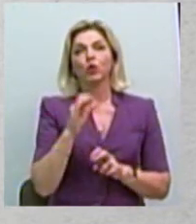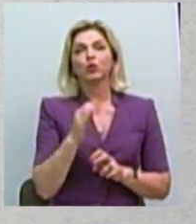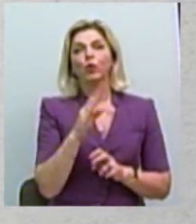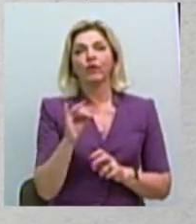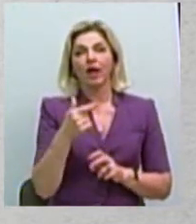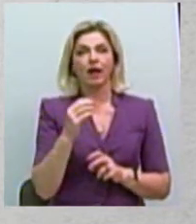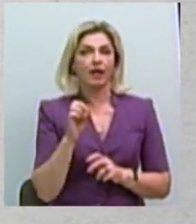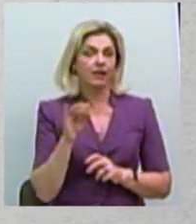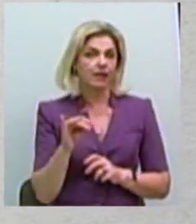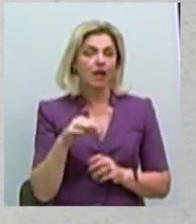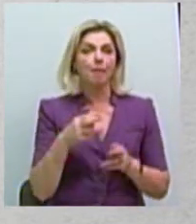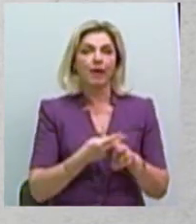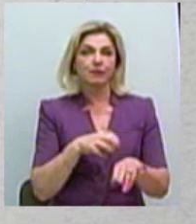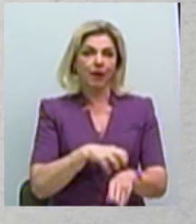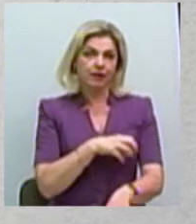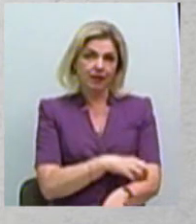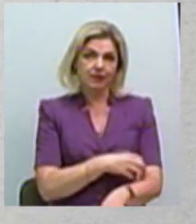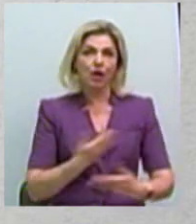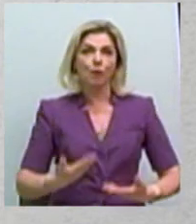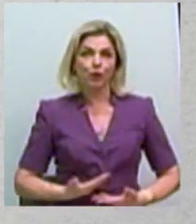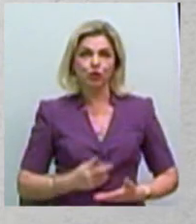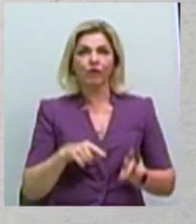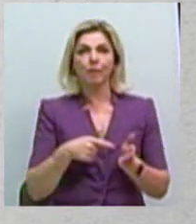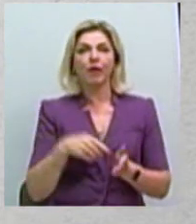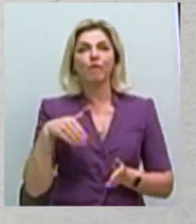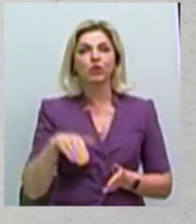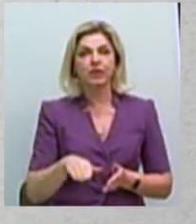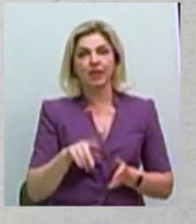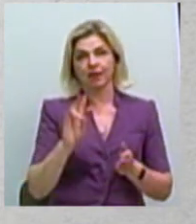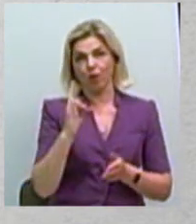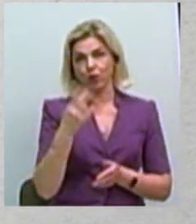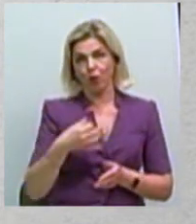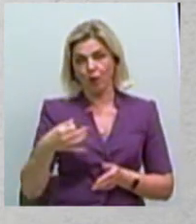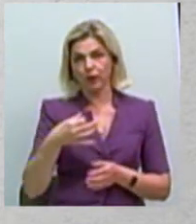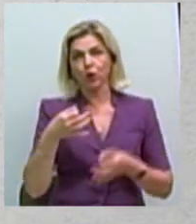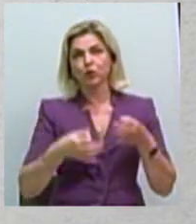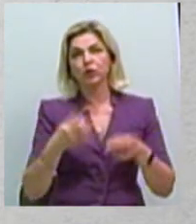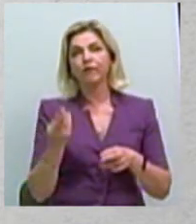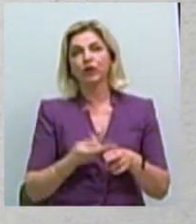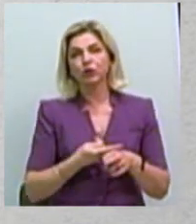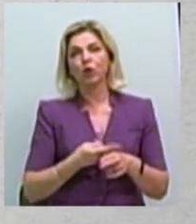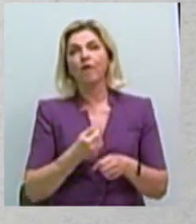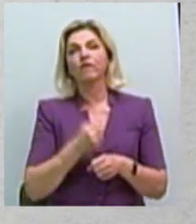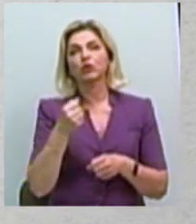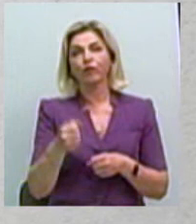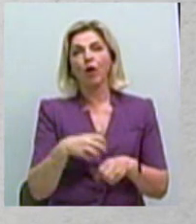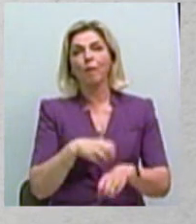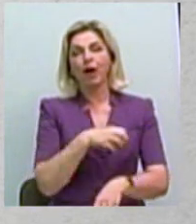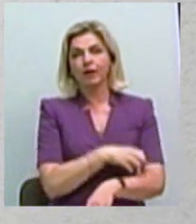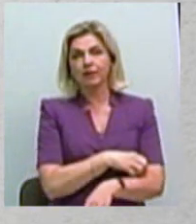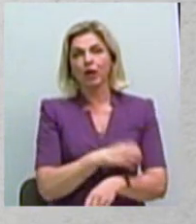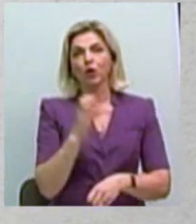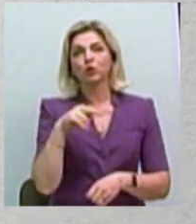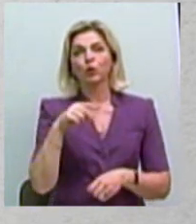Граніт». Безпартійний. Проживає в місті Вознесенськ Миколаївської області. Судимість відсутня. Суб'єкт висування – політична партія